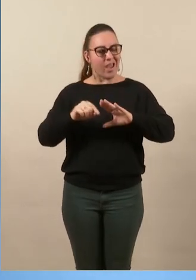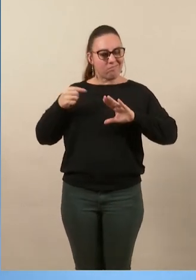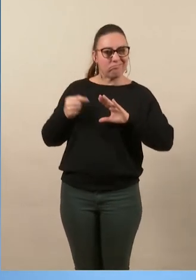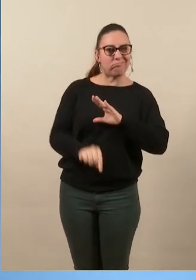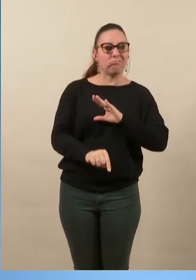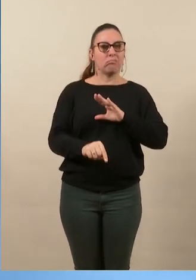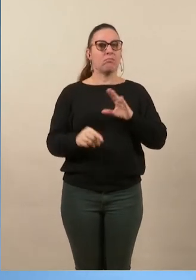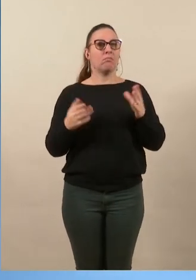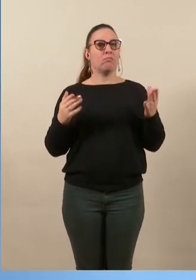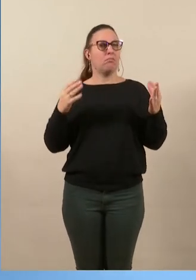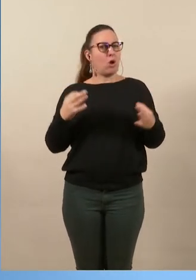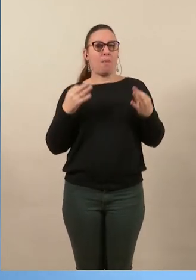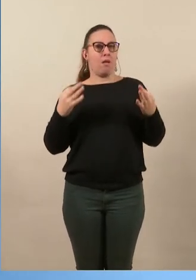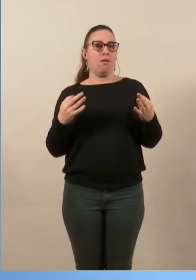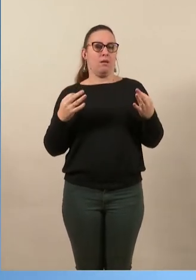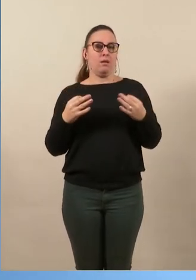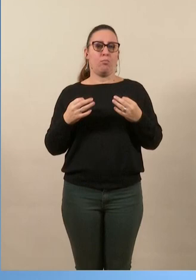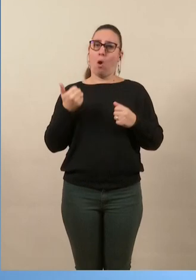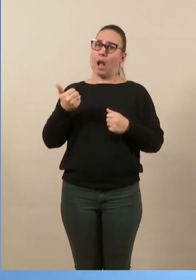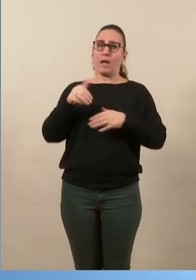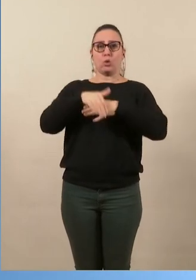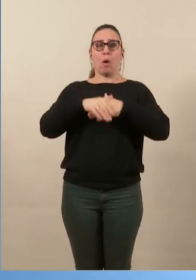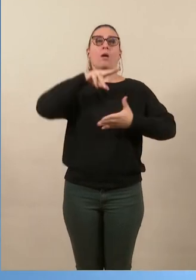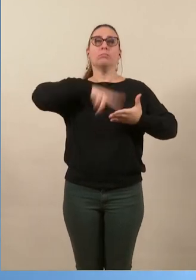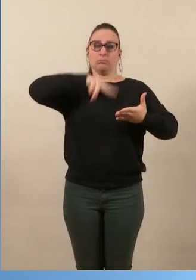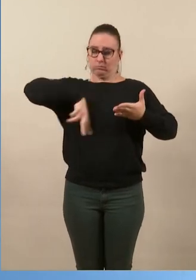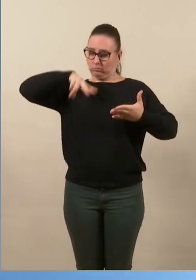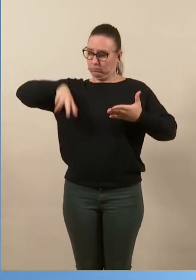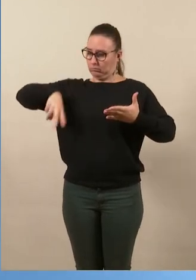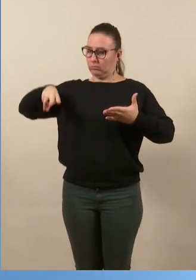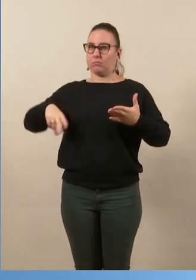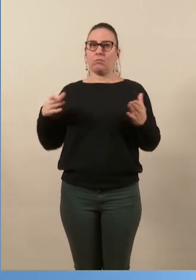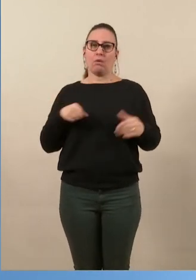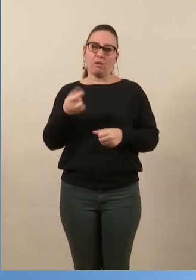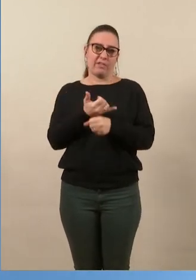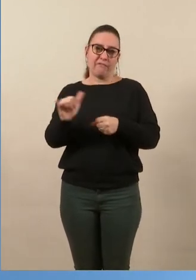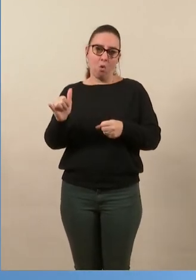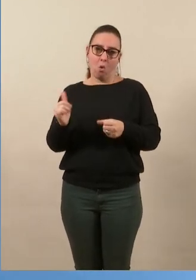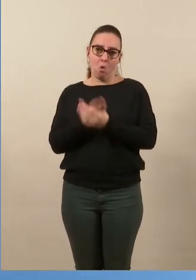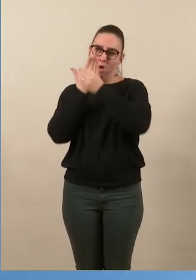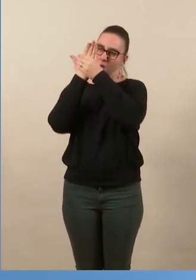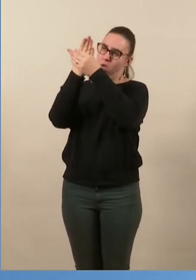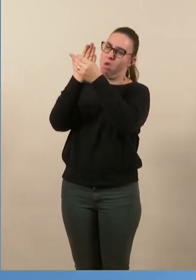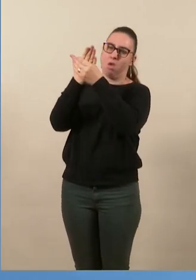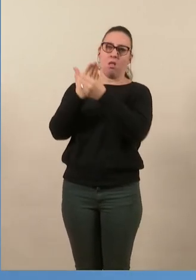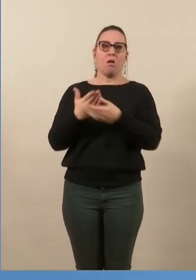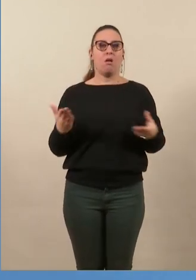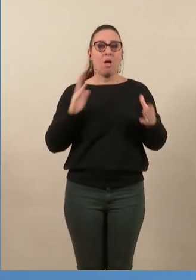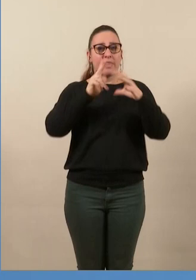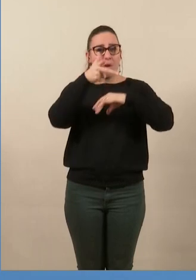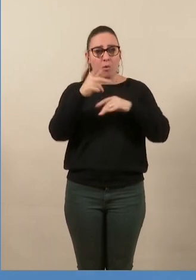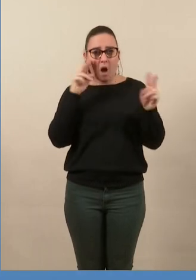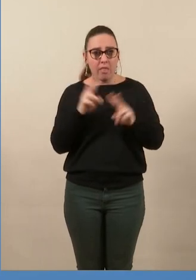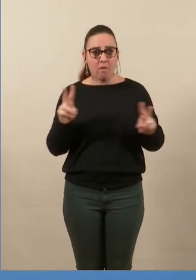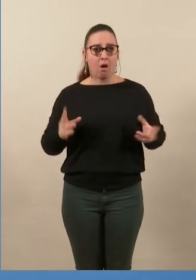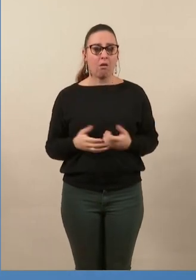réaction humaine il nous livrerait pas ça parce que ce rapport globalement c'est une feake parce que il est sans rapport avec le développement durable